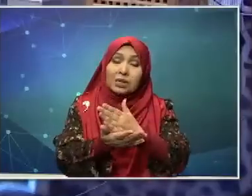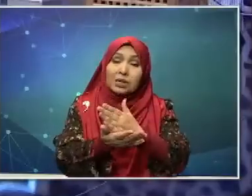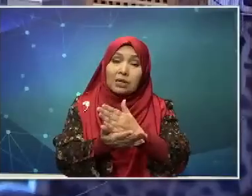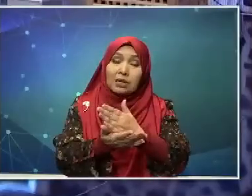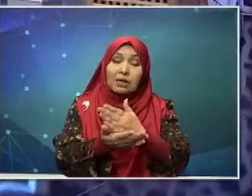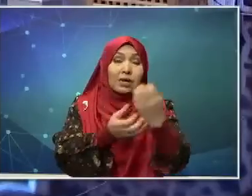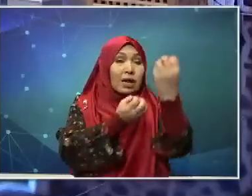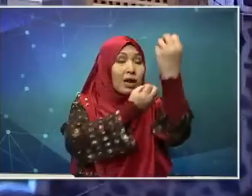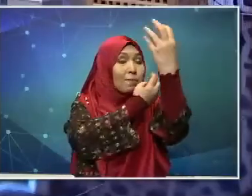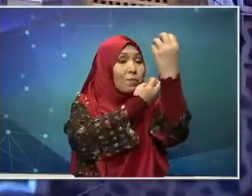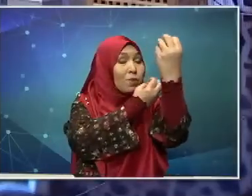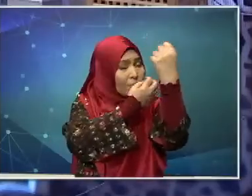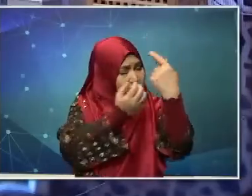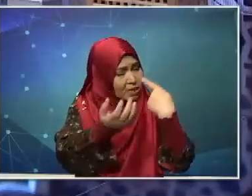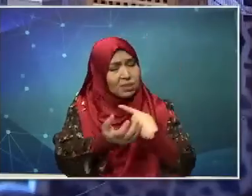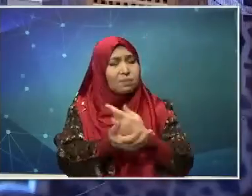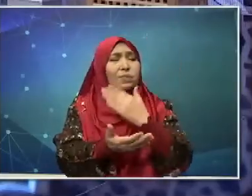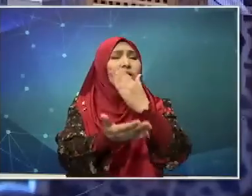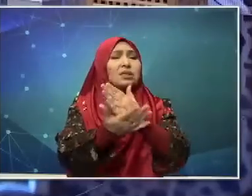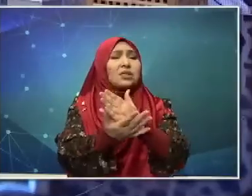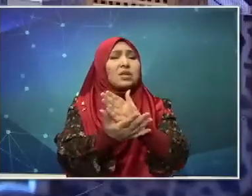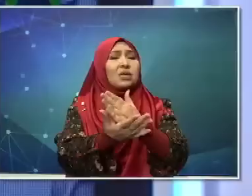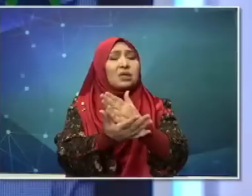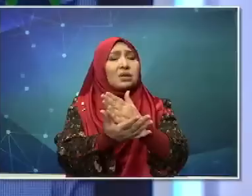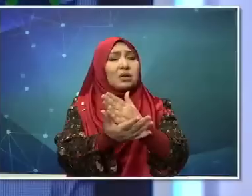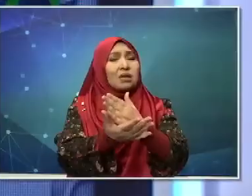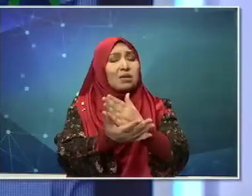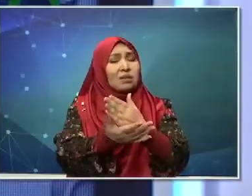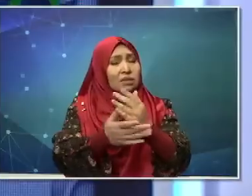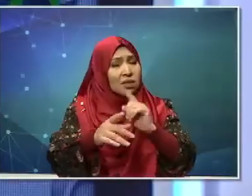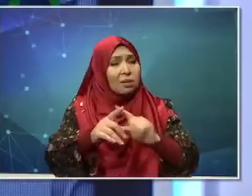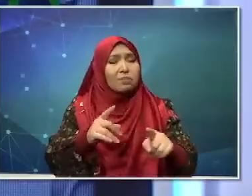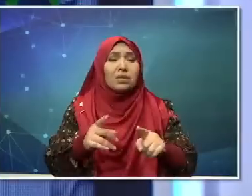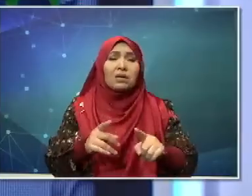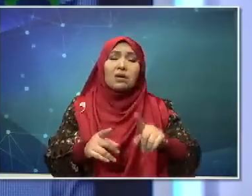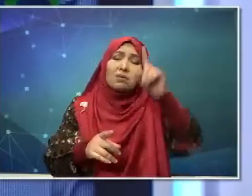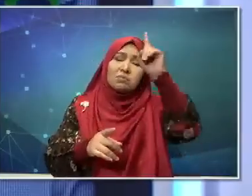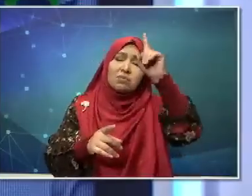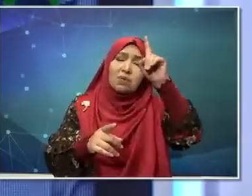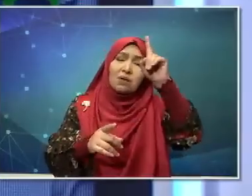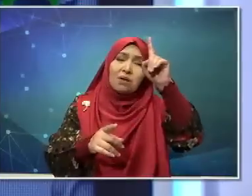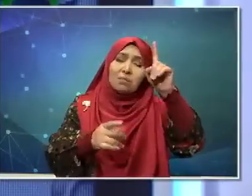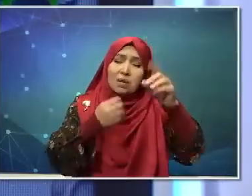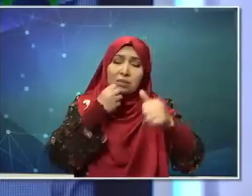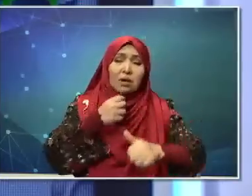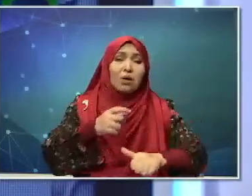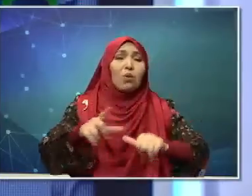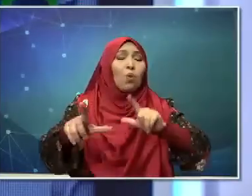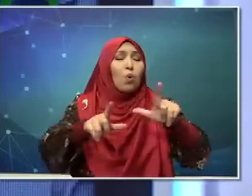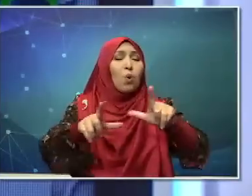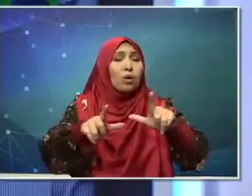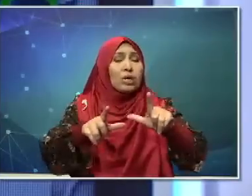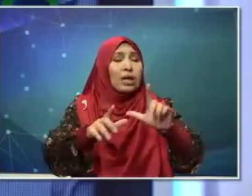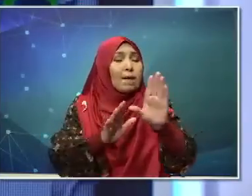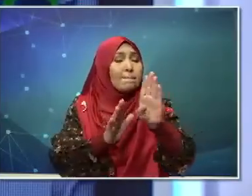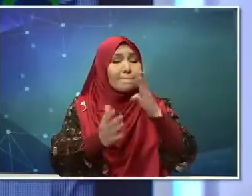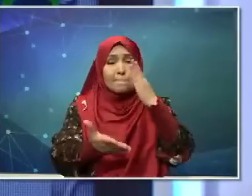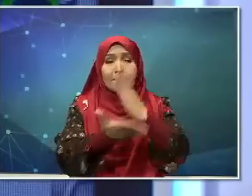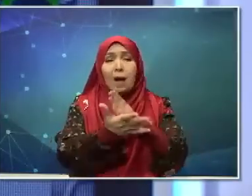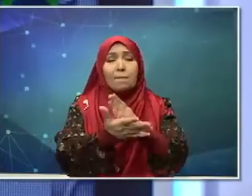final aktris cara kita bertindak naik operator semuanya Kebetulan tapi ntar dia letak nah Lori pula sorry Bro Salah sebagainya